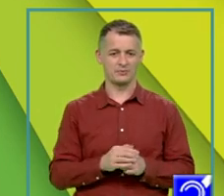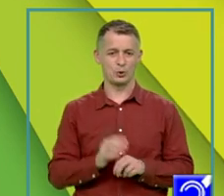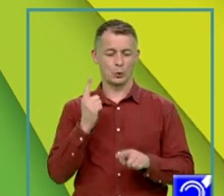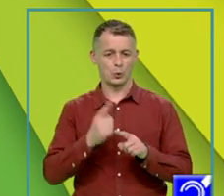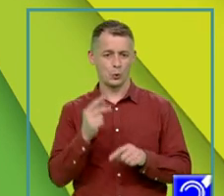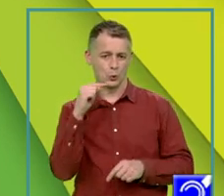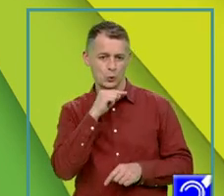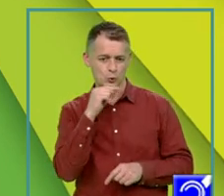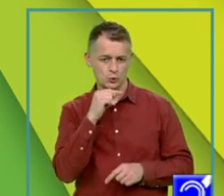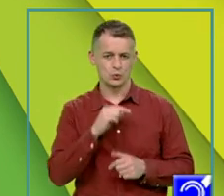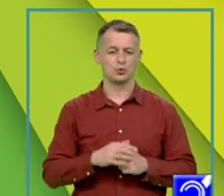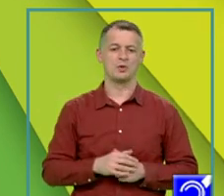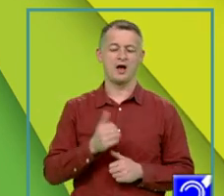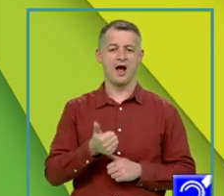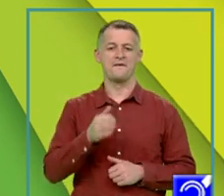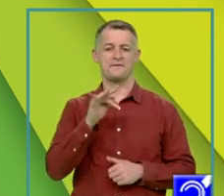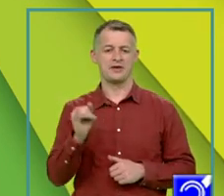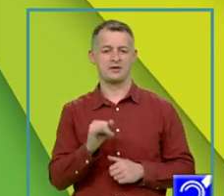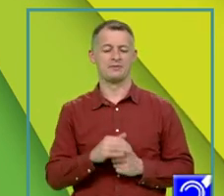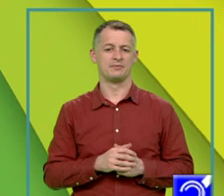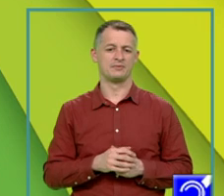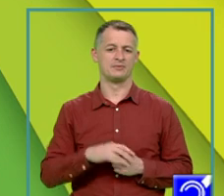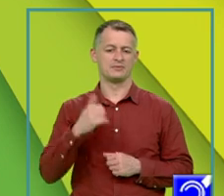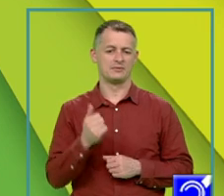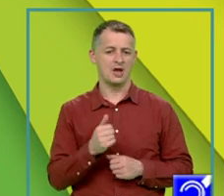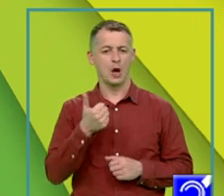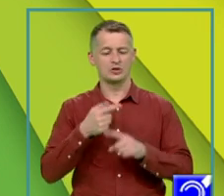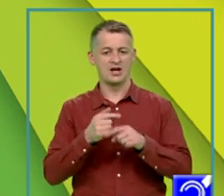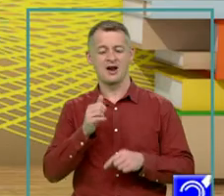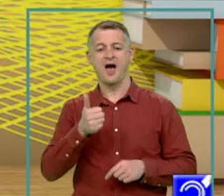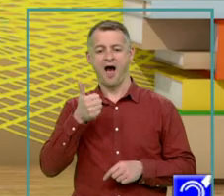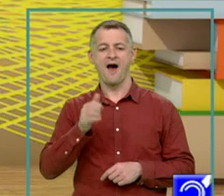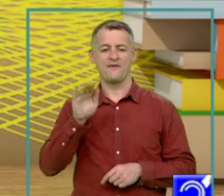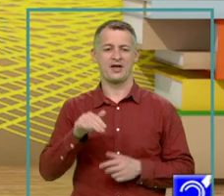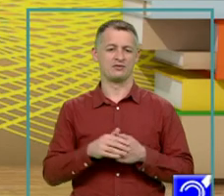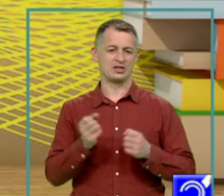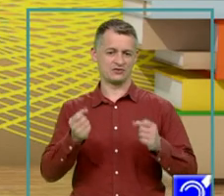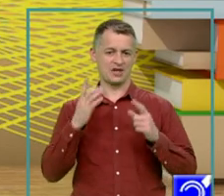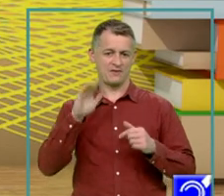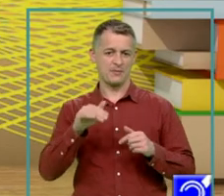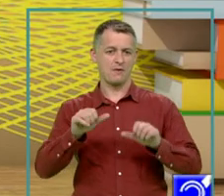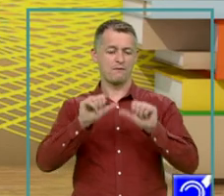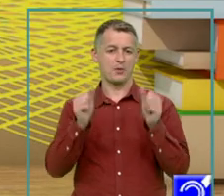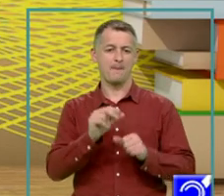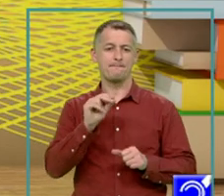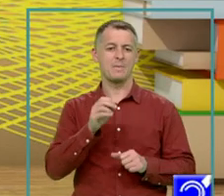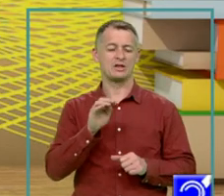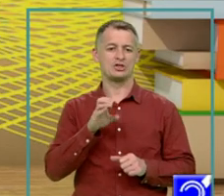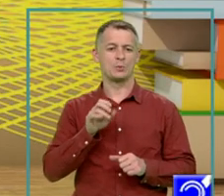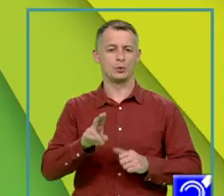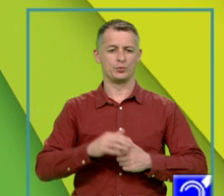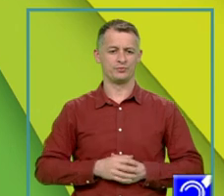roșu auxiliarul a fi cu albastru auxiliarul a avea și la sfârșit avem forma de participiu Da deci sunt două verbe